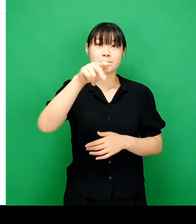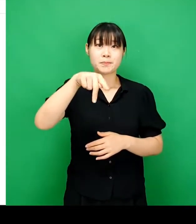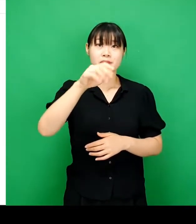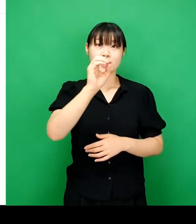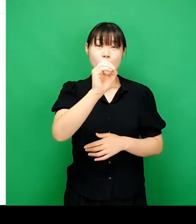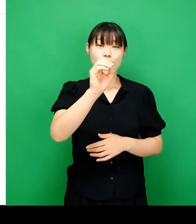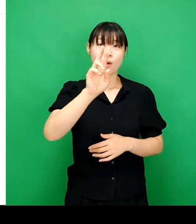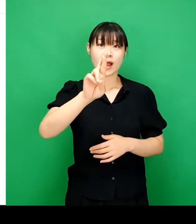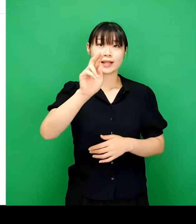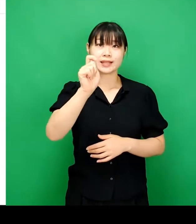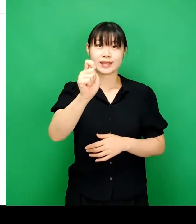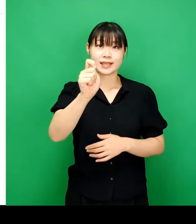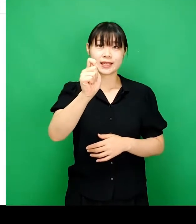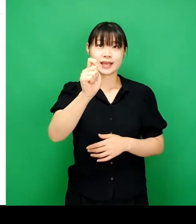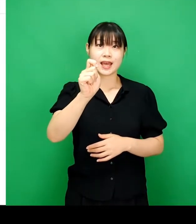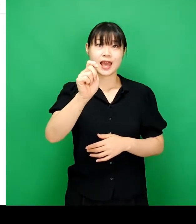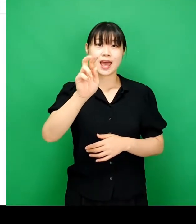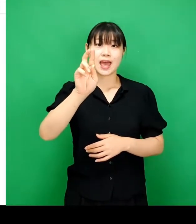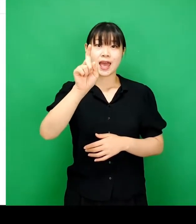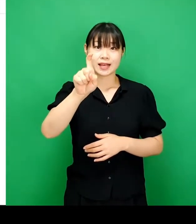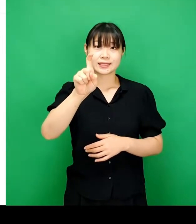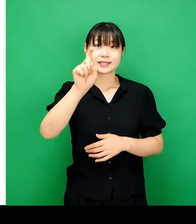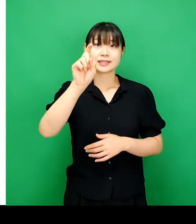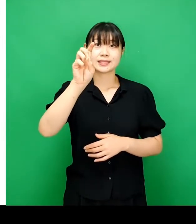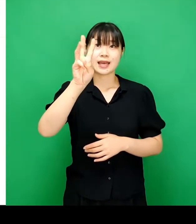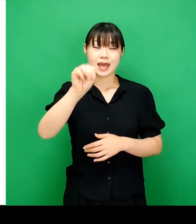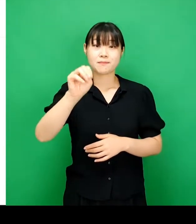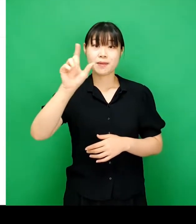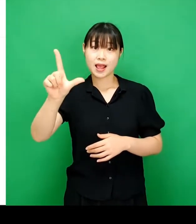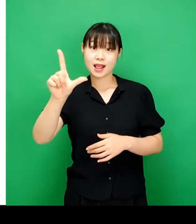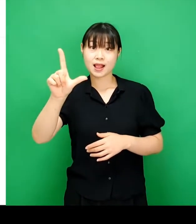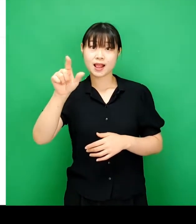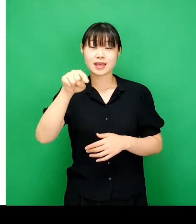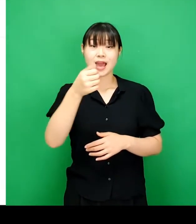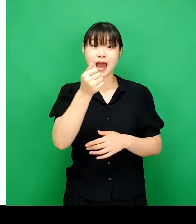이 중 import XML 함수를 클릭합니다.